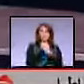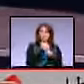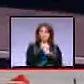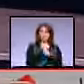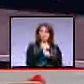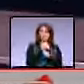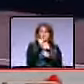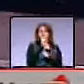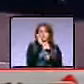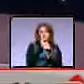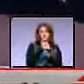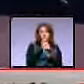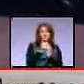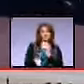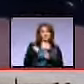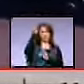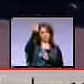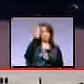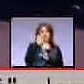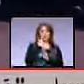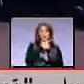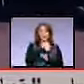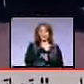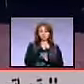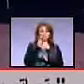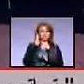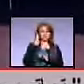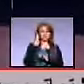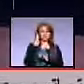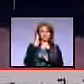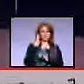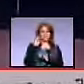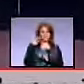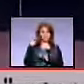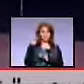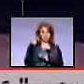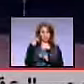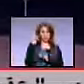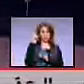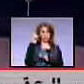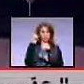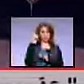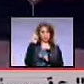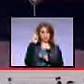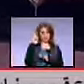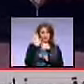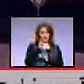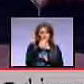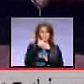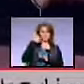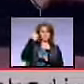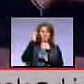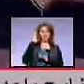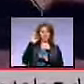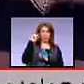الاستاذه سميره احمد تكون ابنها في المسلسل. في المسلسل. الاختيار برضو بناء على الفيلم. كان بناء على الفيلم.